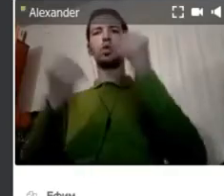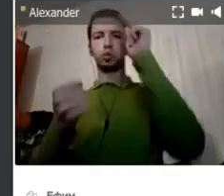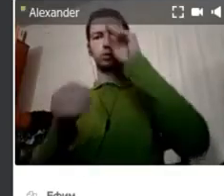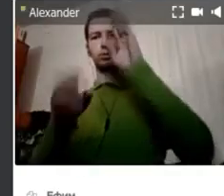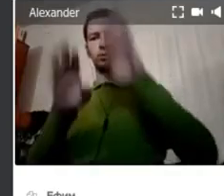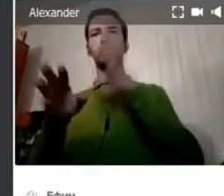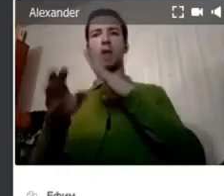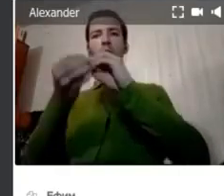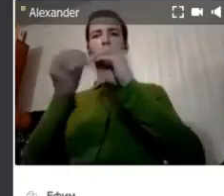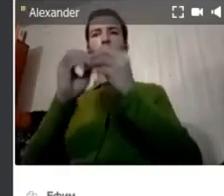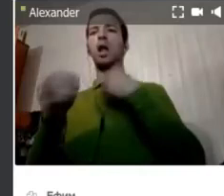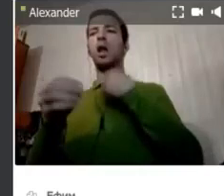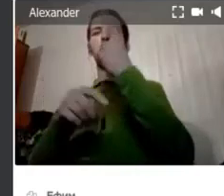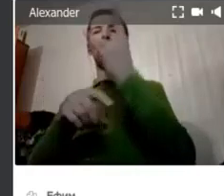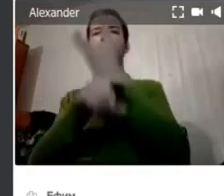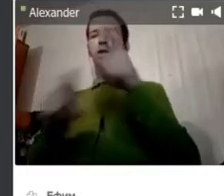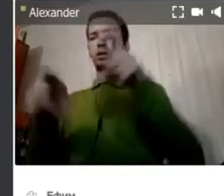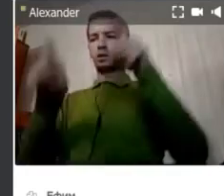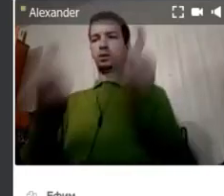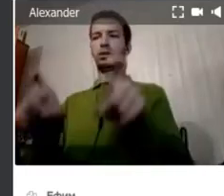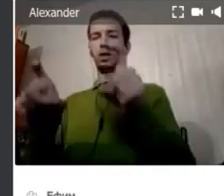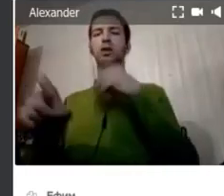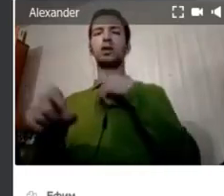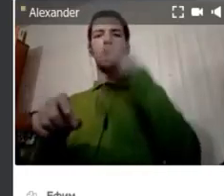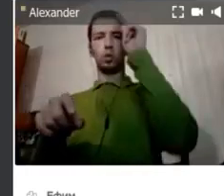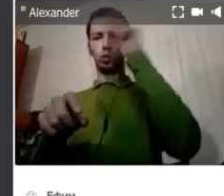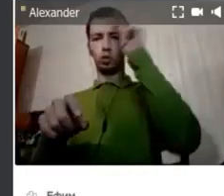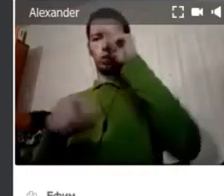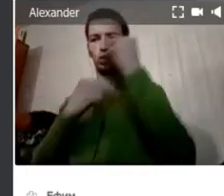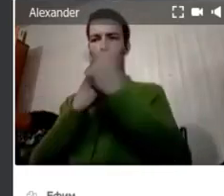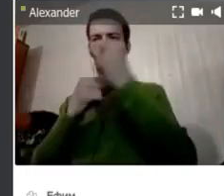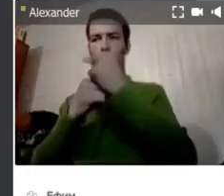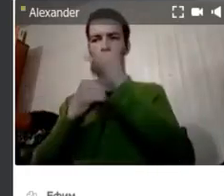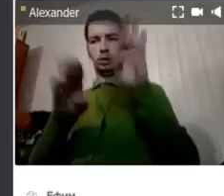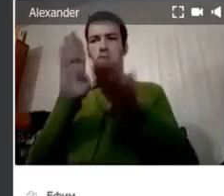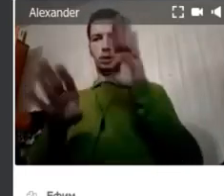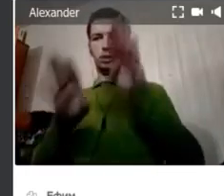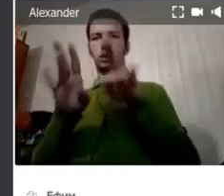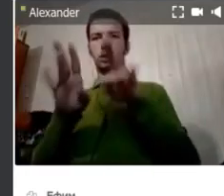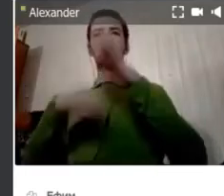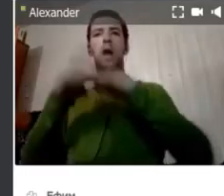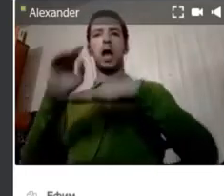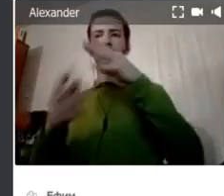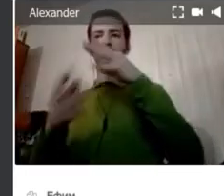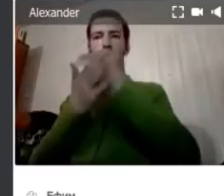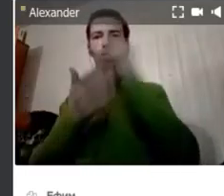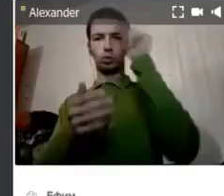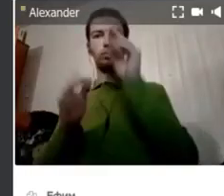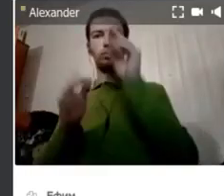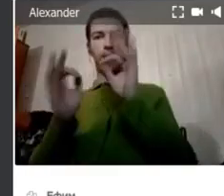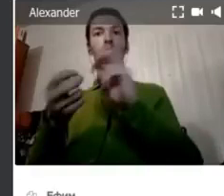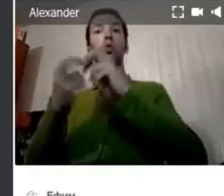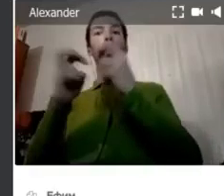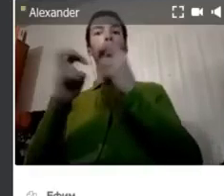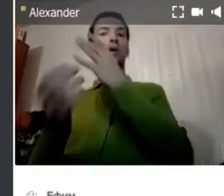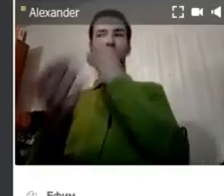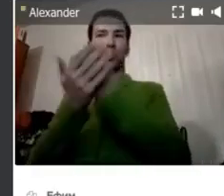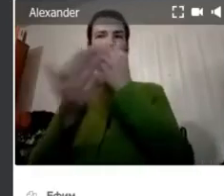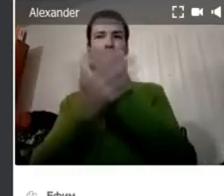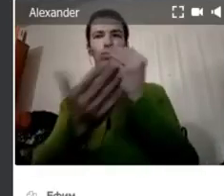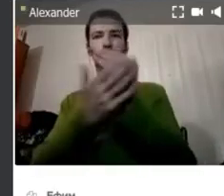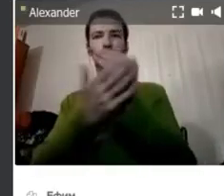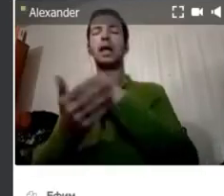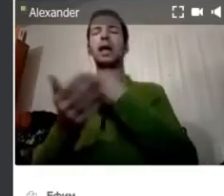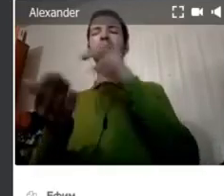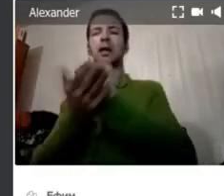крутую форму, стать крутым атлетом? Конечно, нет, нужно время, тренер, подготовка, питание. То есть откройте